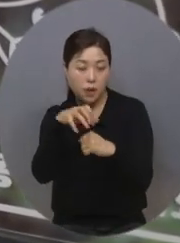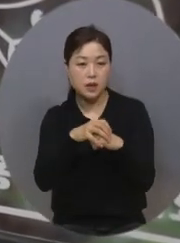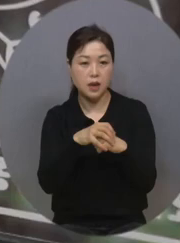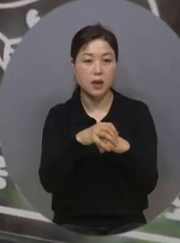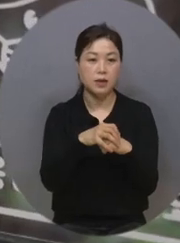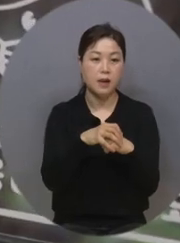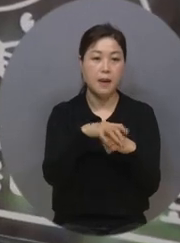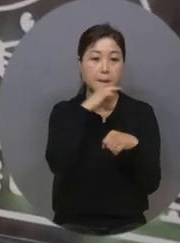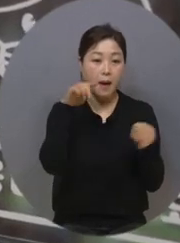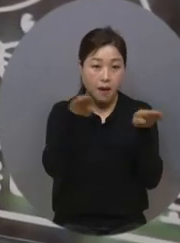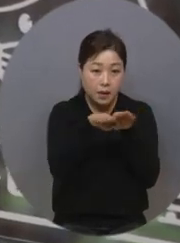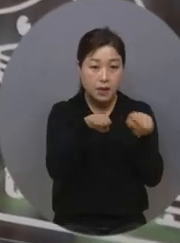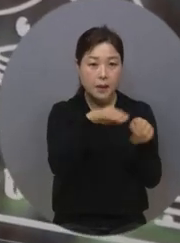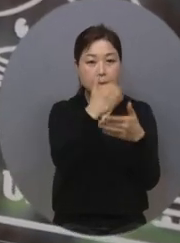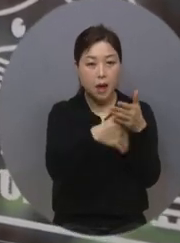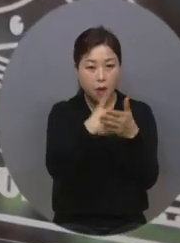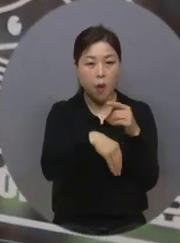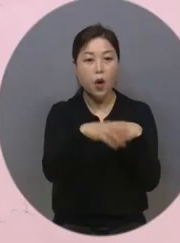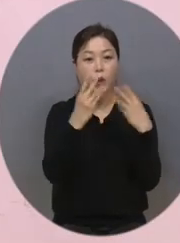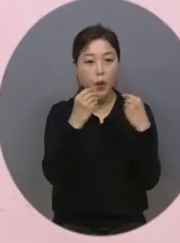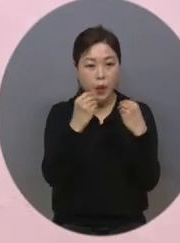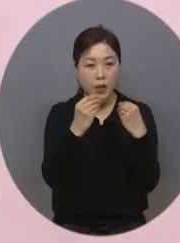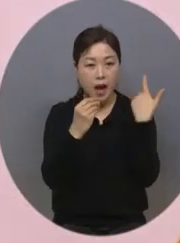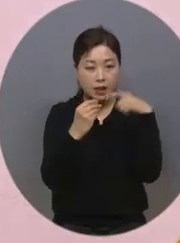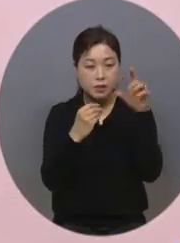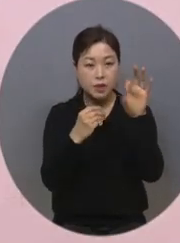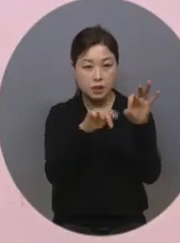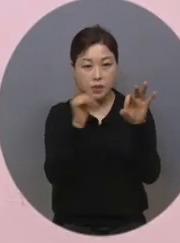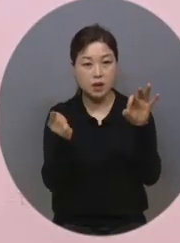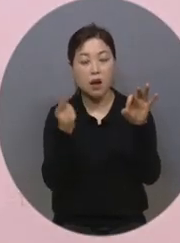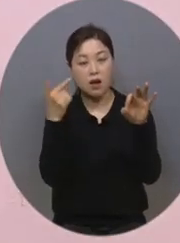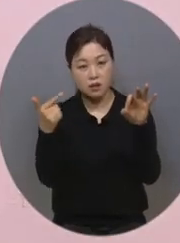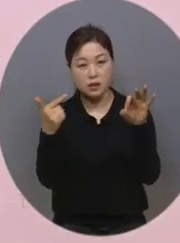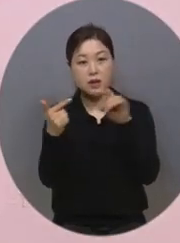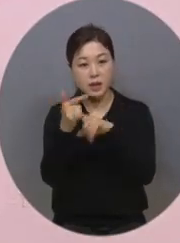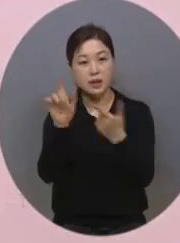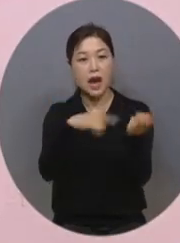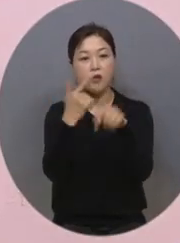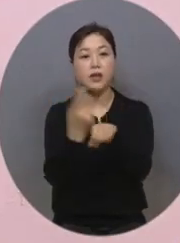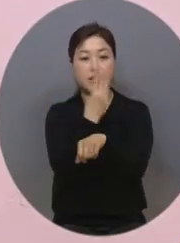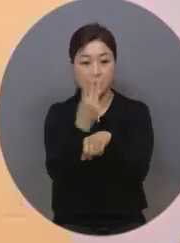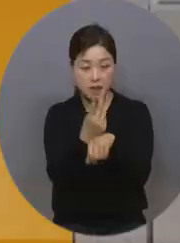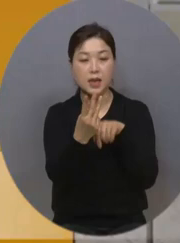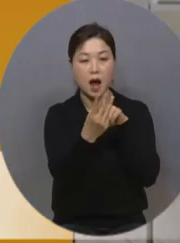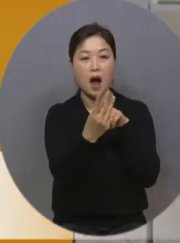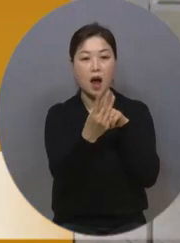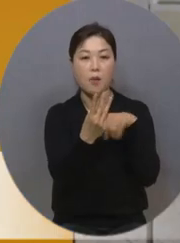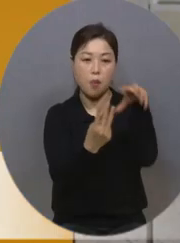주말 오전 10시부터 오후 6시까지 1일 최대 3시간 돌봄을 제공합니다.